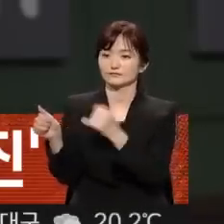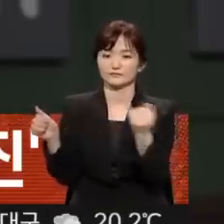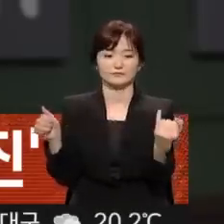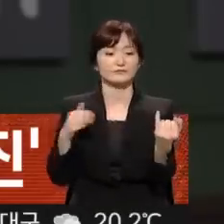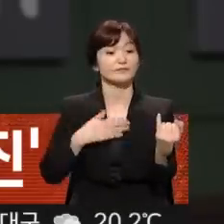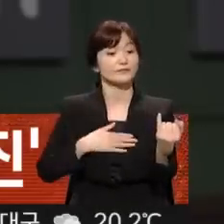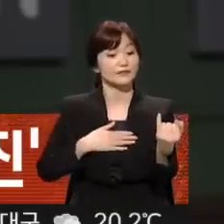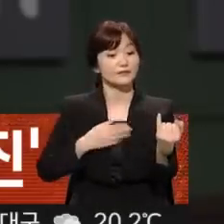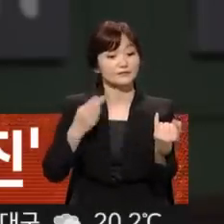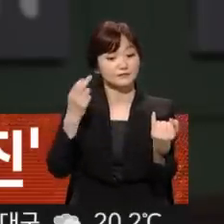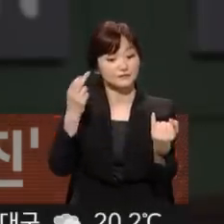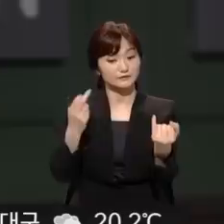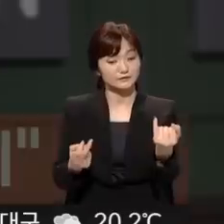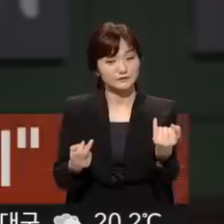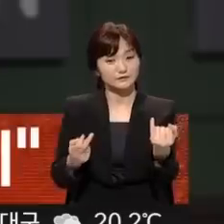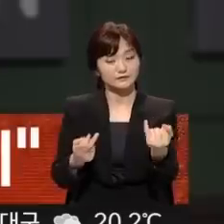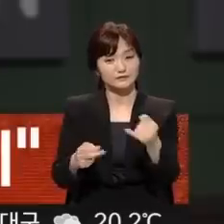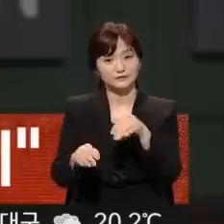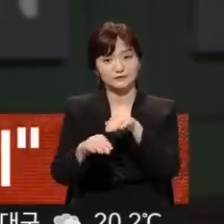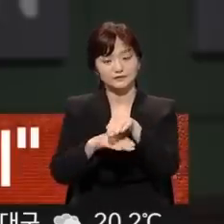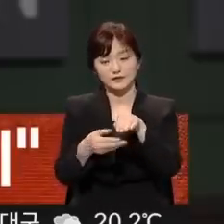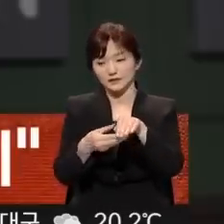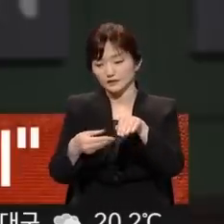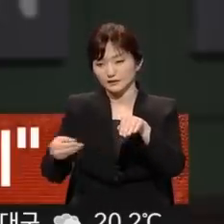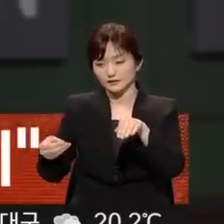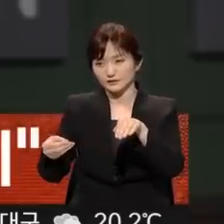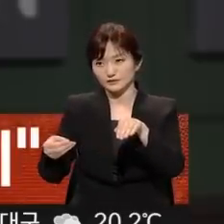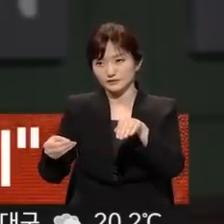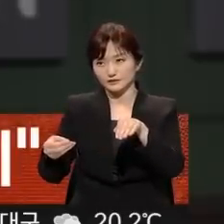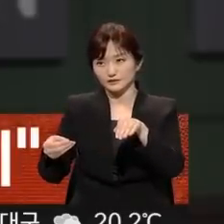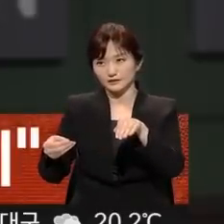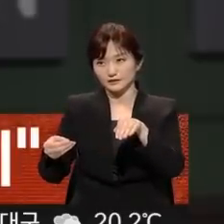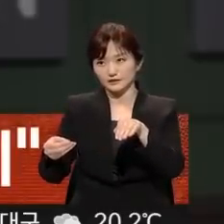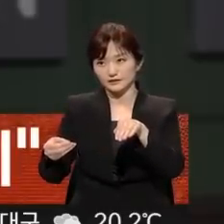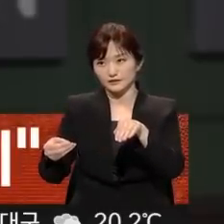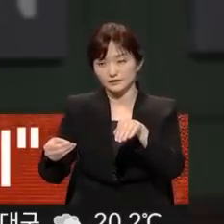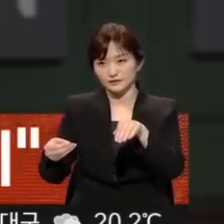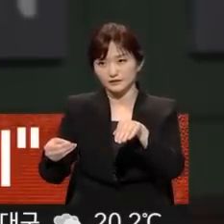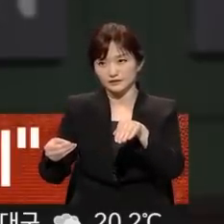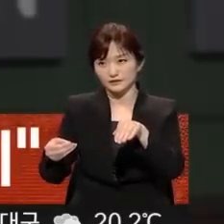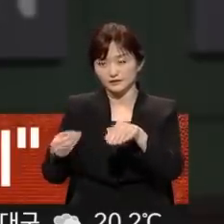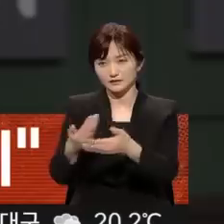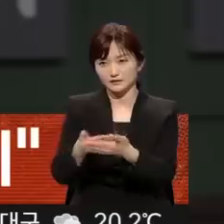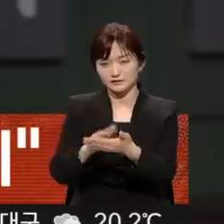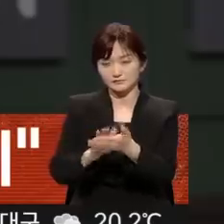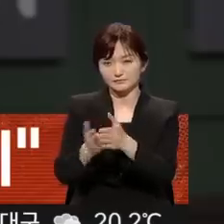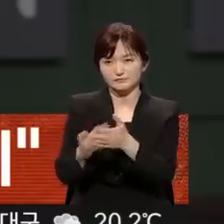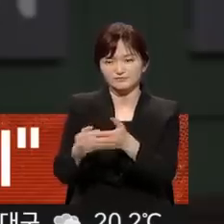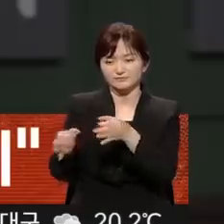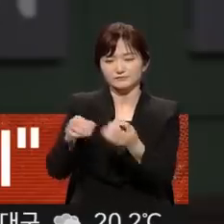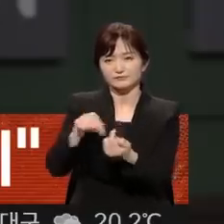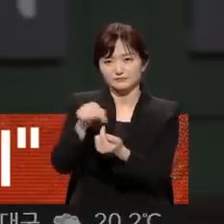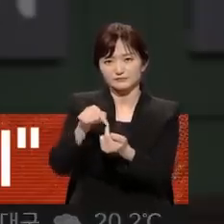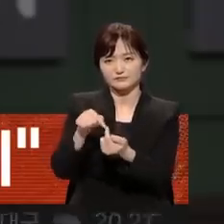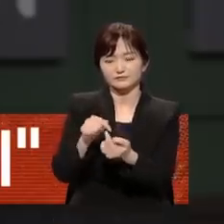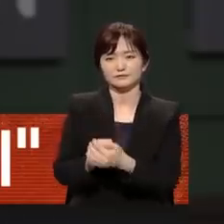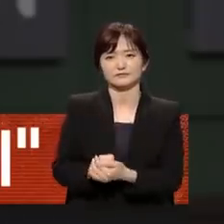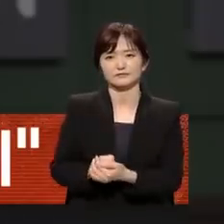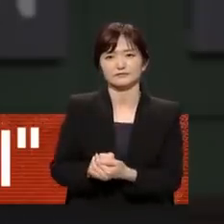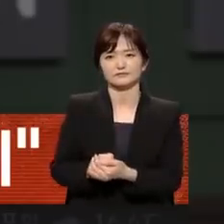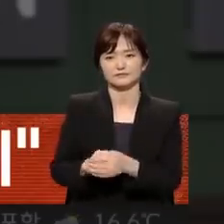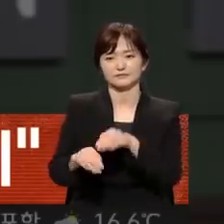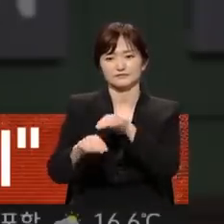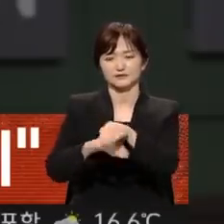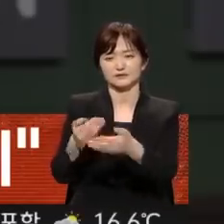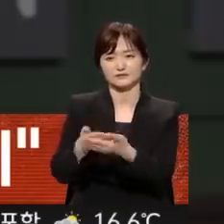동생이 카센터를 크게 운영을 하고 있는데 렌트카 차수리 싸게 해줄 수 있으니까 소개를 해주겠다. 한번 만나보라라고 얘기를 하면서